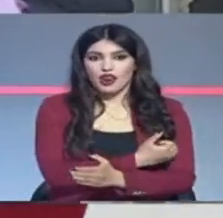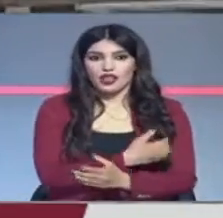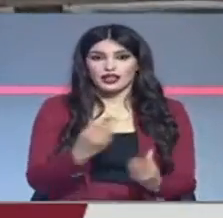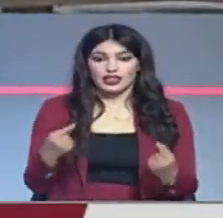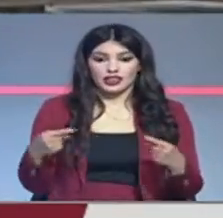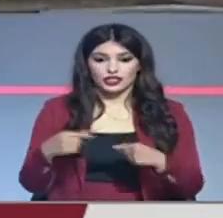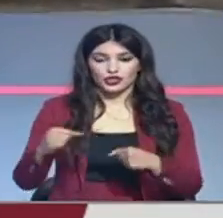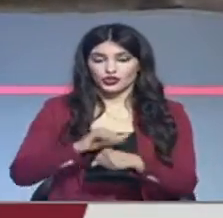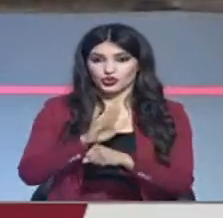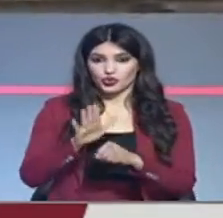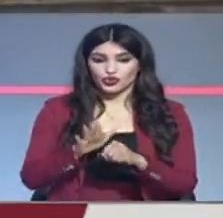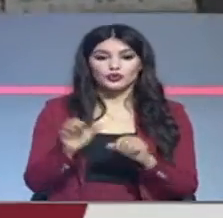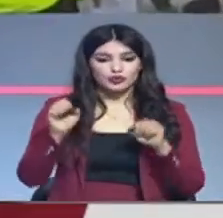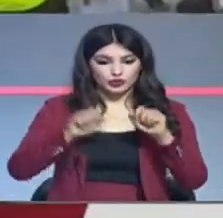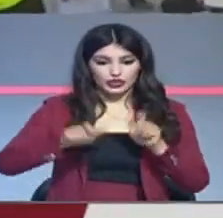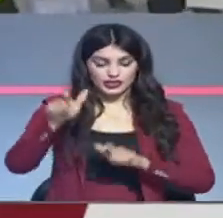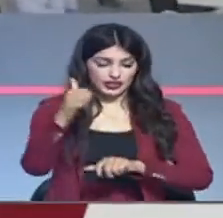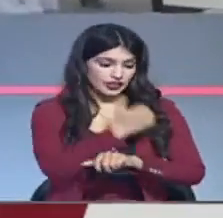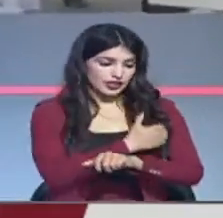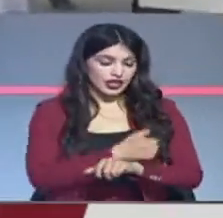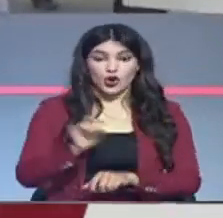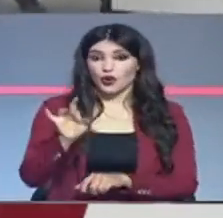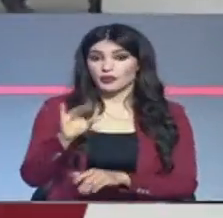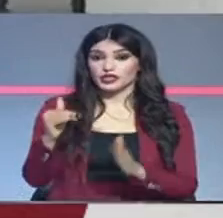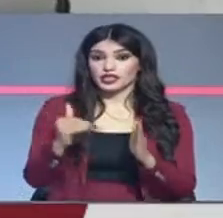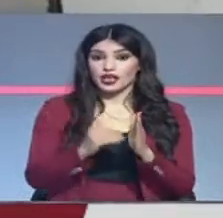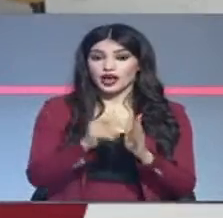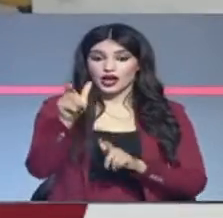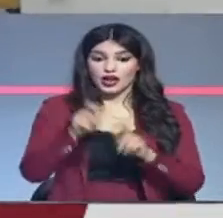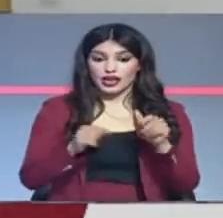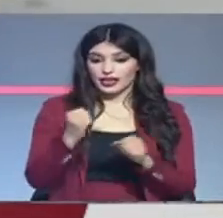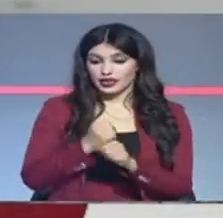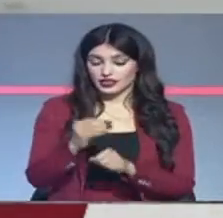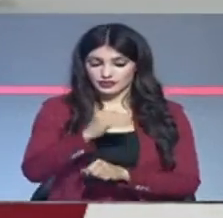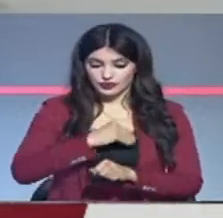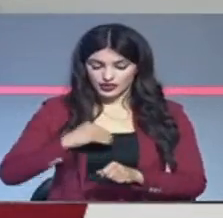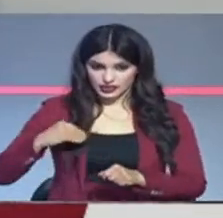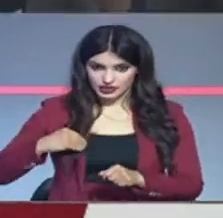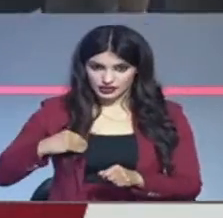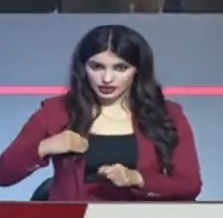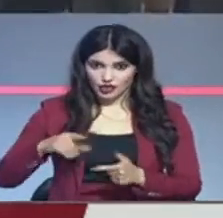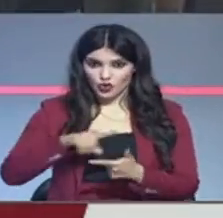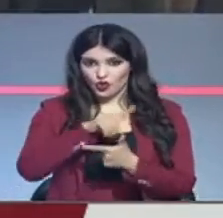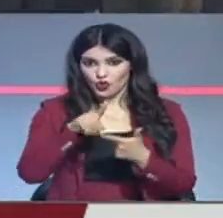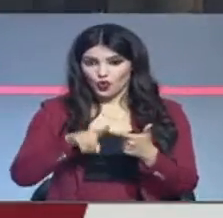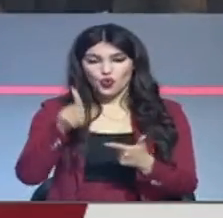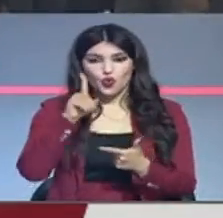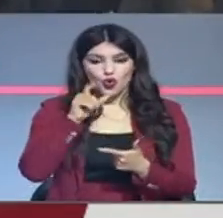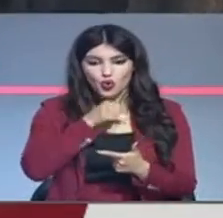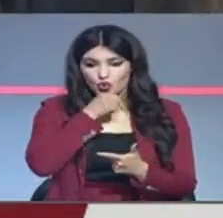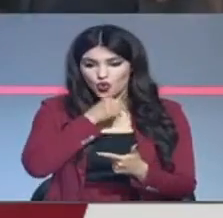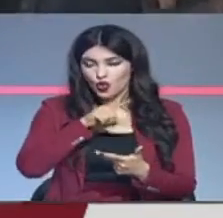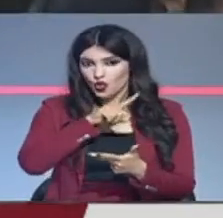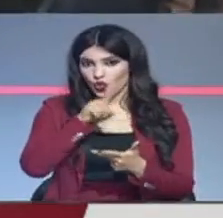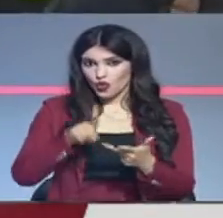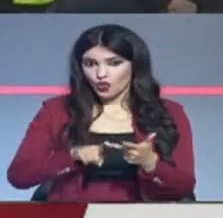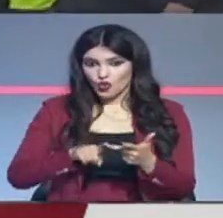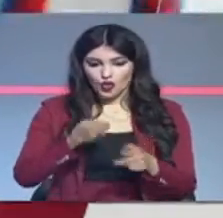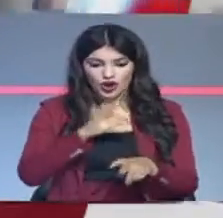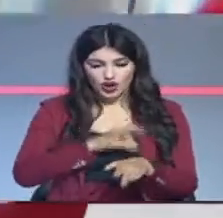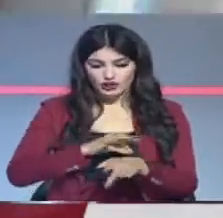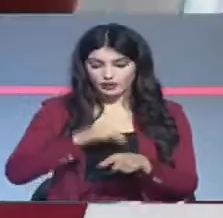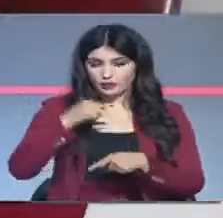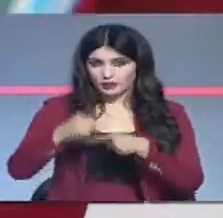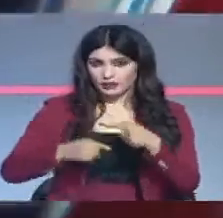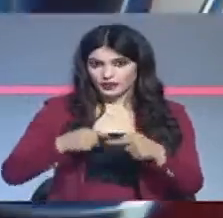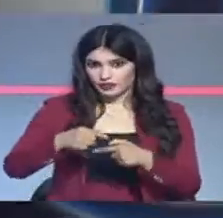المصادر يكون اما سيمكن من خمسه عشر الف منتفع من العاملين في الخط الاول صحي وكبار السن وحنيني الامراض